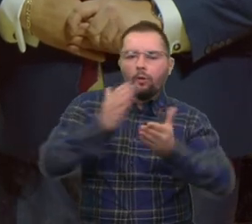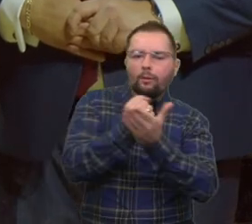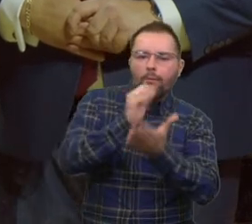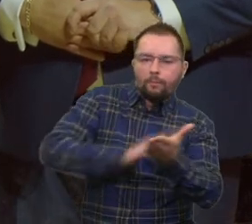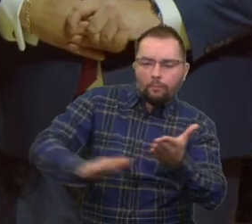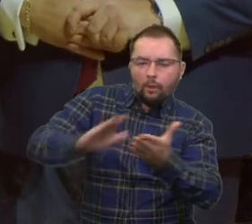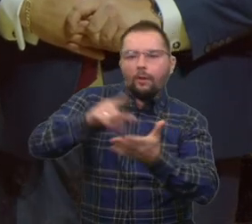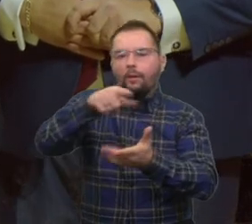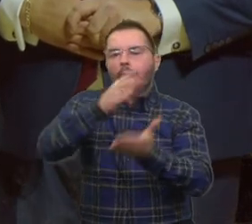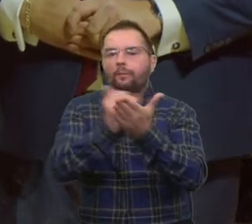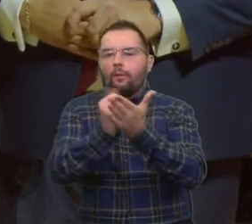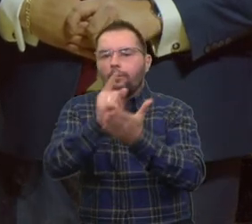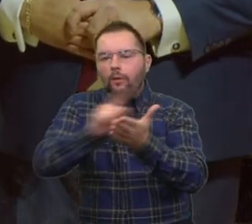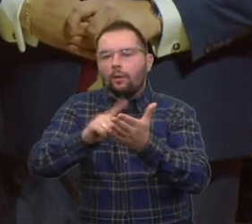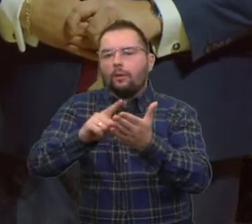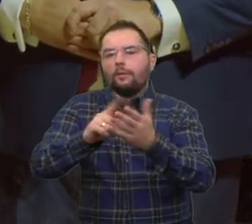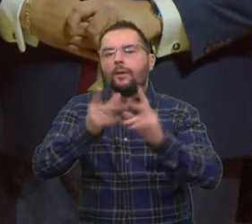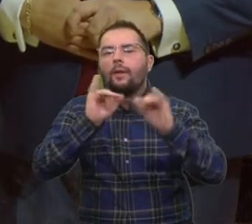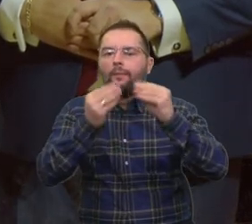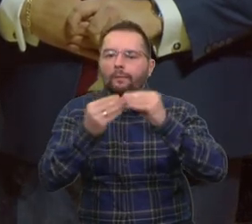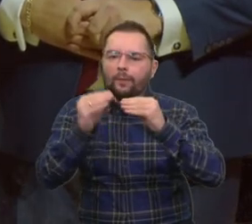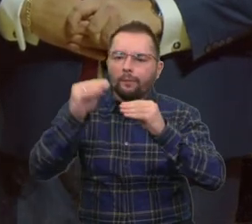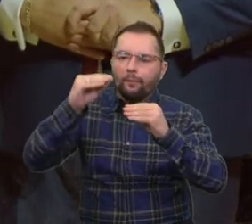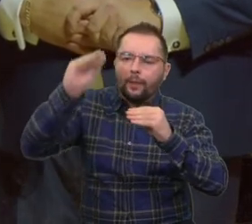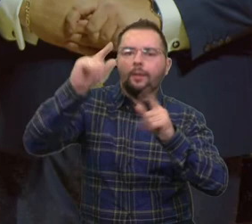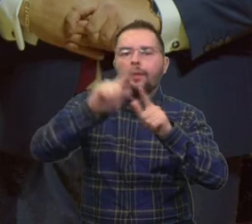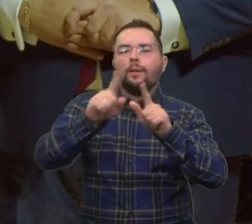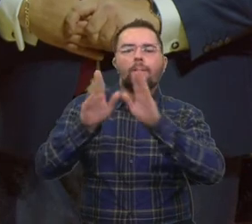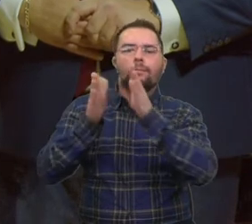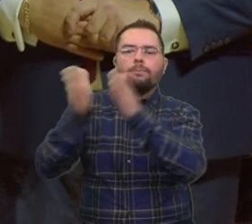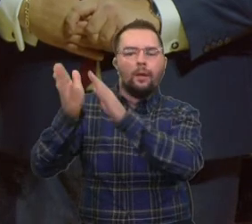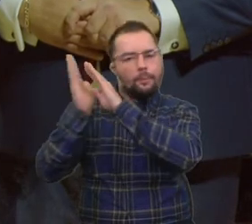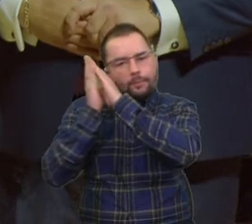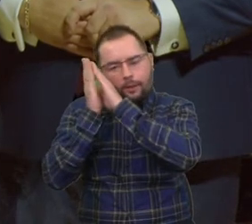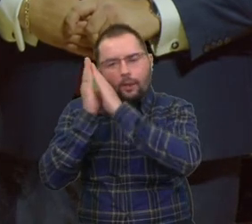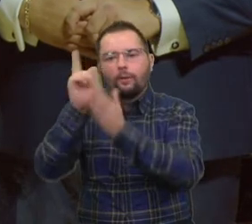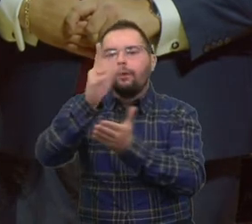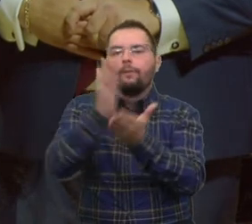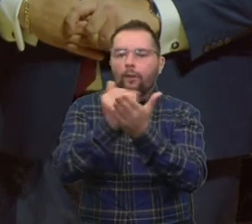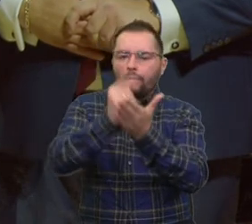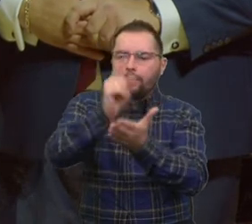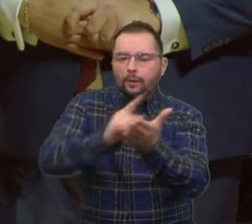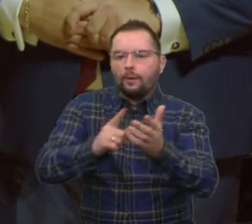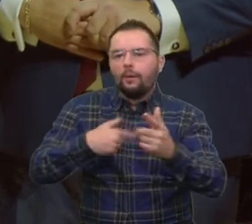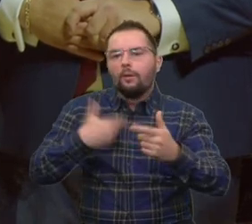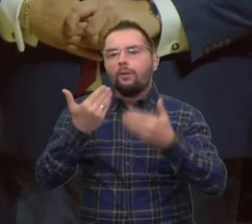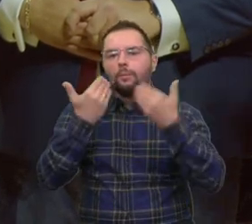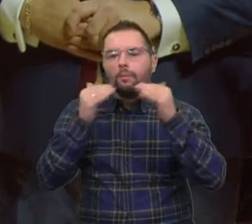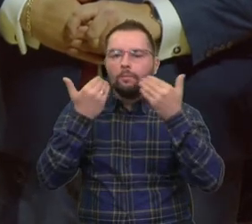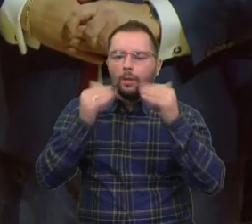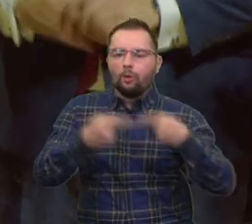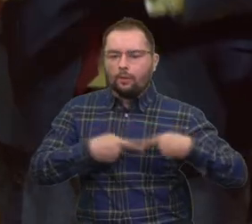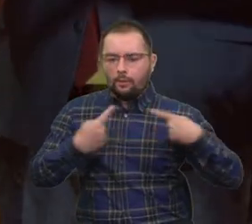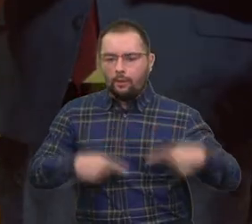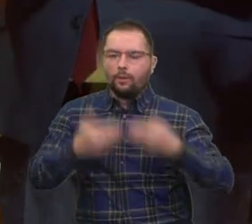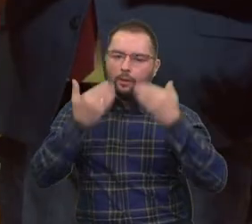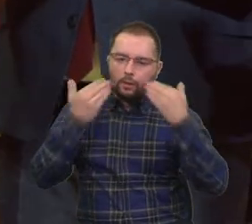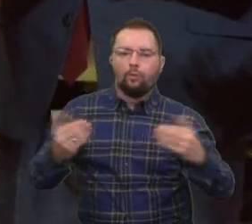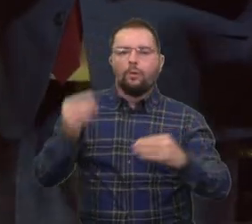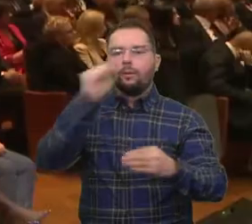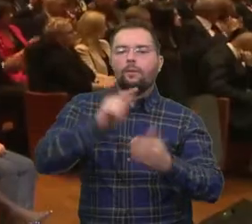powiatach, województwie, uczynić jak najwięcej dla mieszkańców województwa śląskiego. Jeszcze raz bardzo serdecznie dziękujemy.